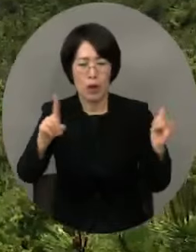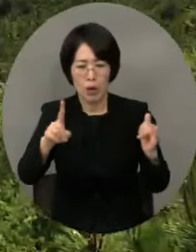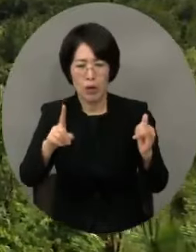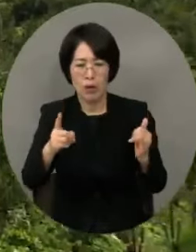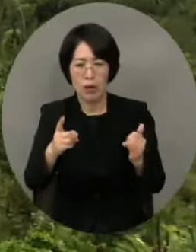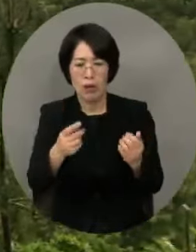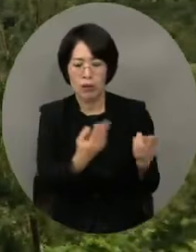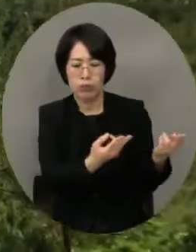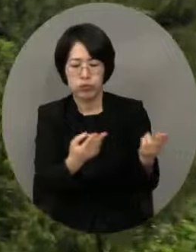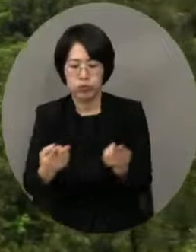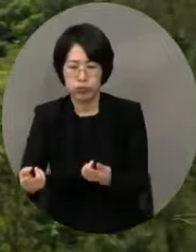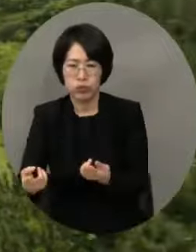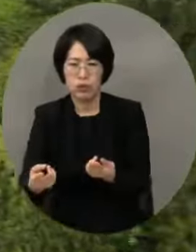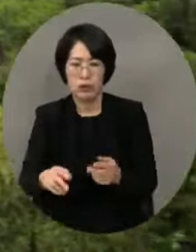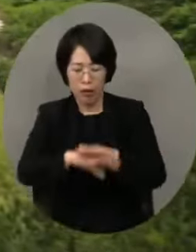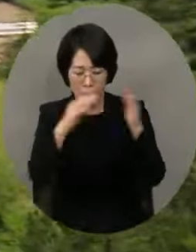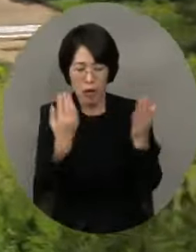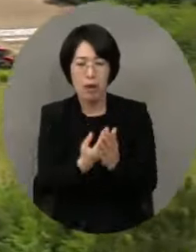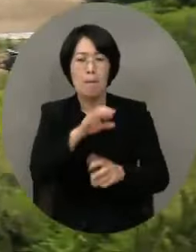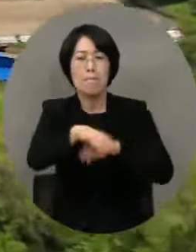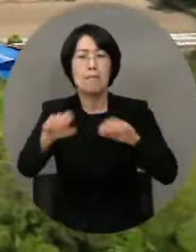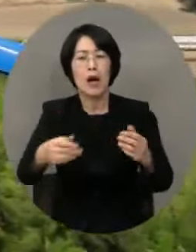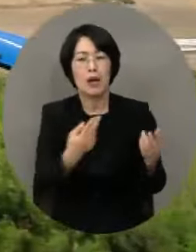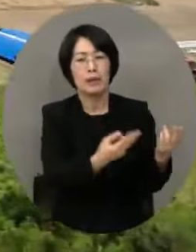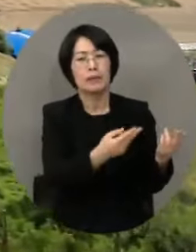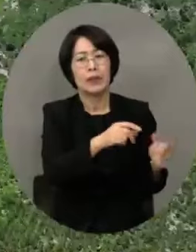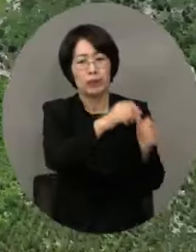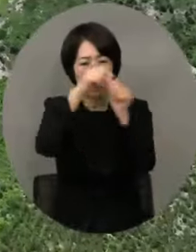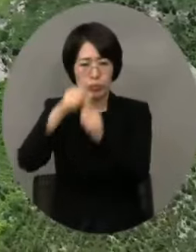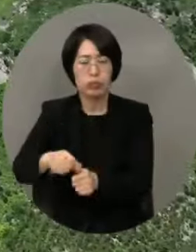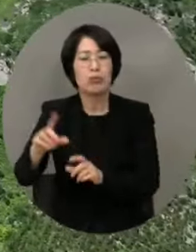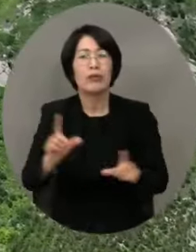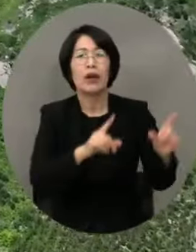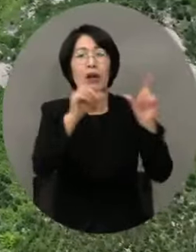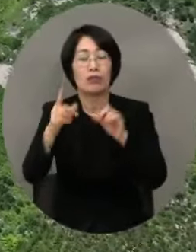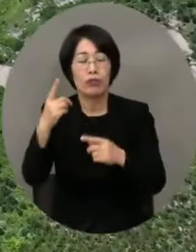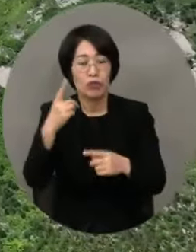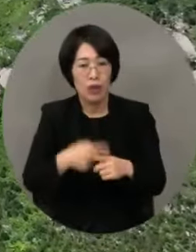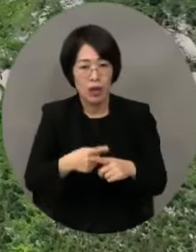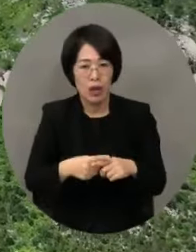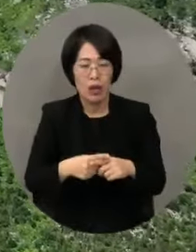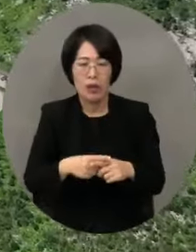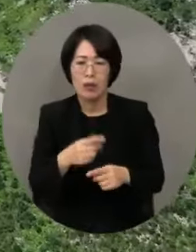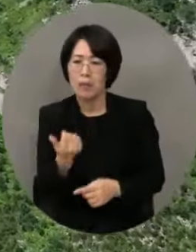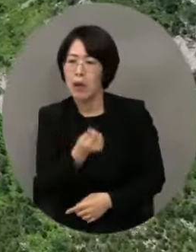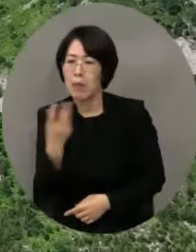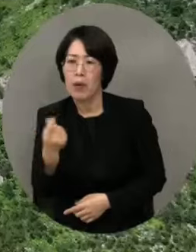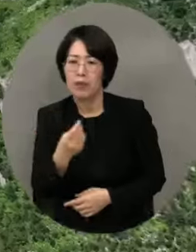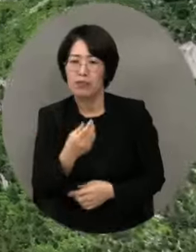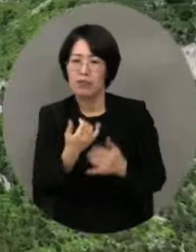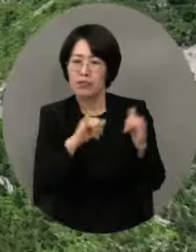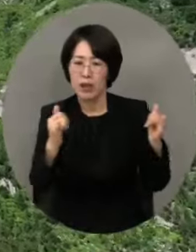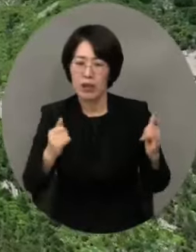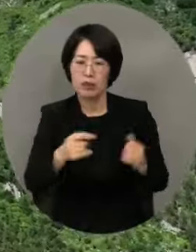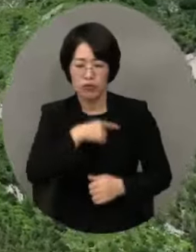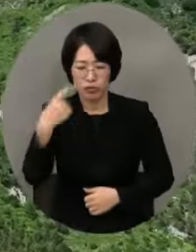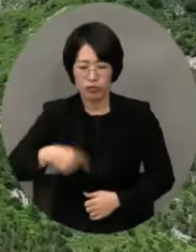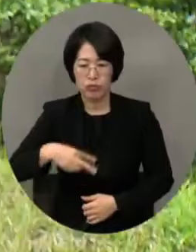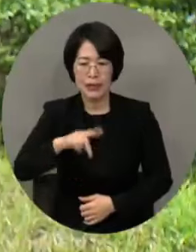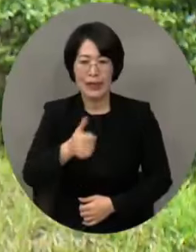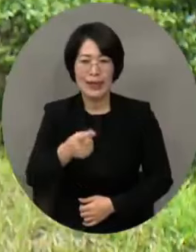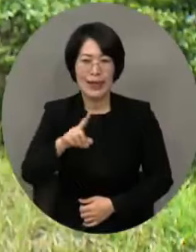옵니다 선원들은 모두 임금 마을로 옮겨져 생활했고이 과정에서 일부 선원들이 중국 상하이로